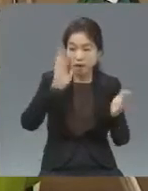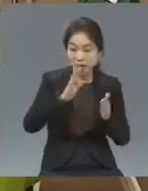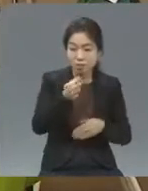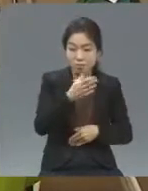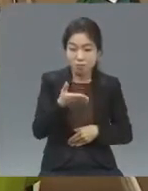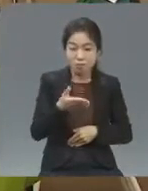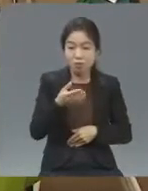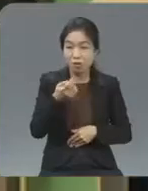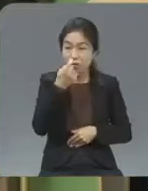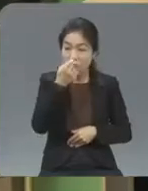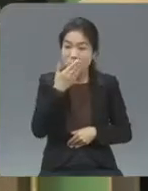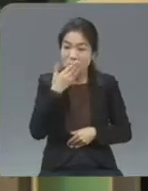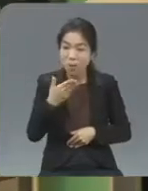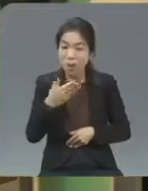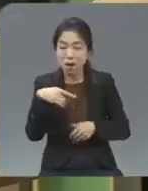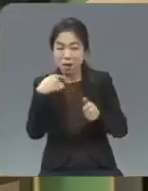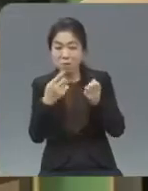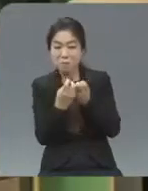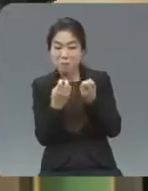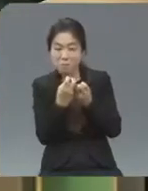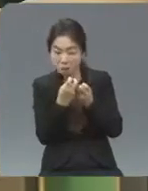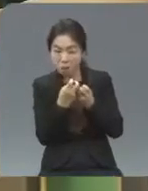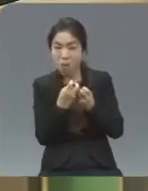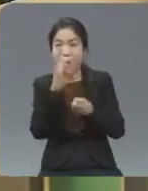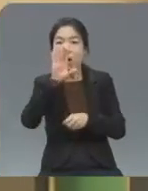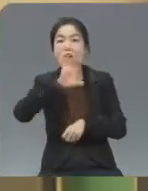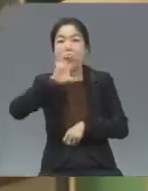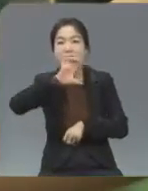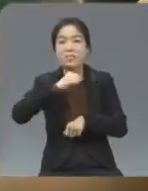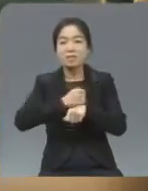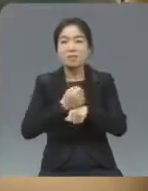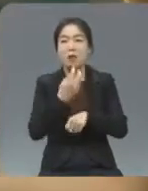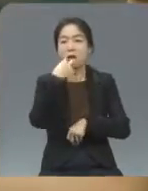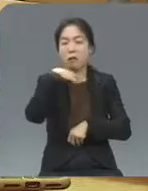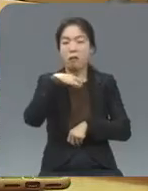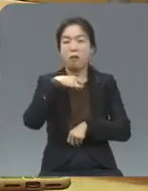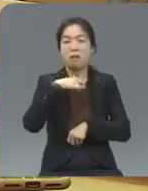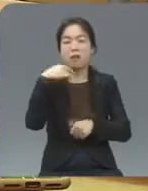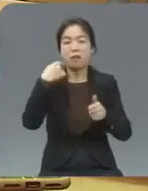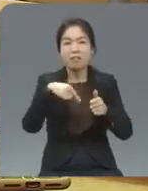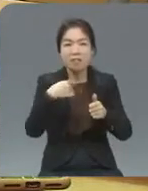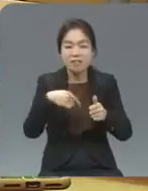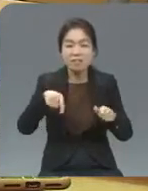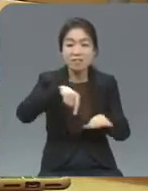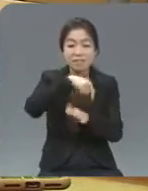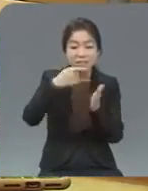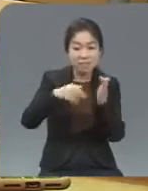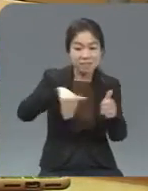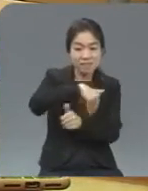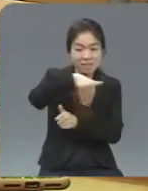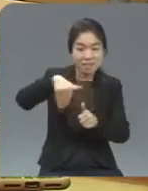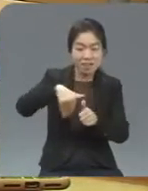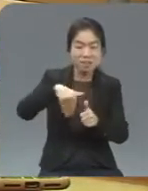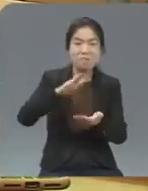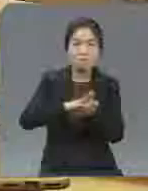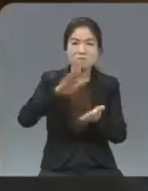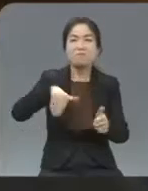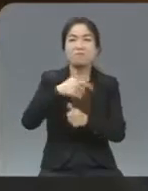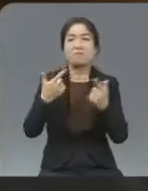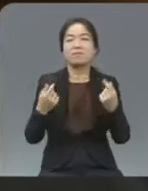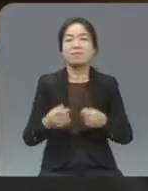배우고 멘토들은 가르치는 방법을 익히는 일석이조의 교육 열기가 방학을 맞은 교실을 뜨겁게 달구고